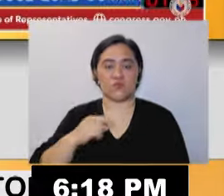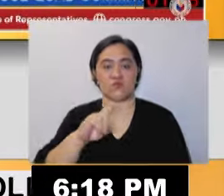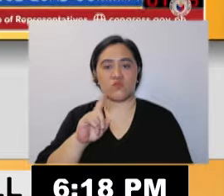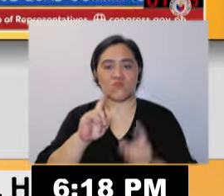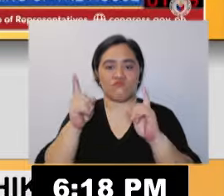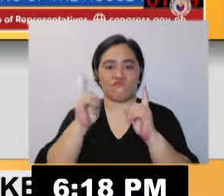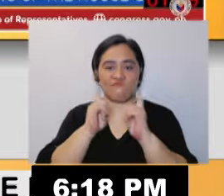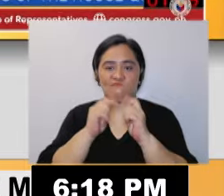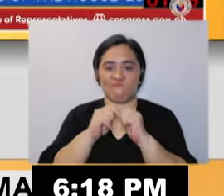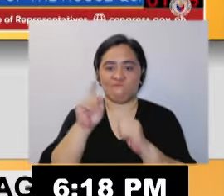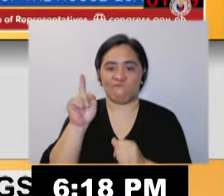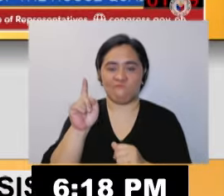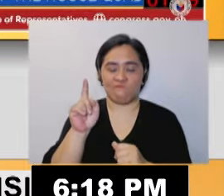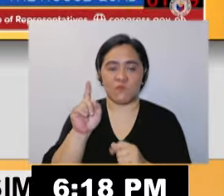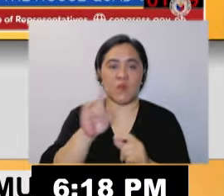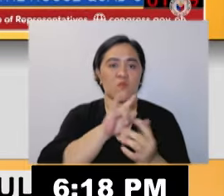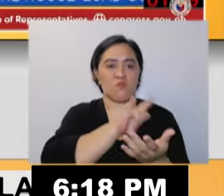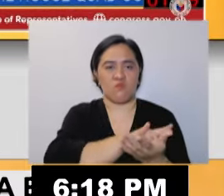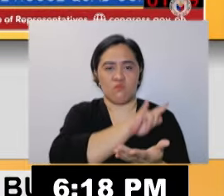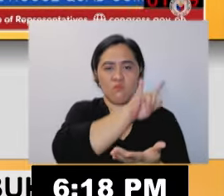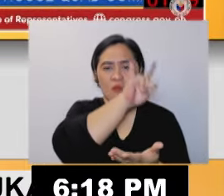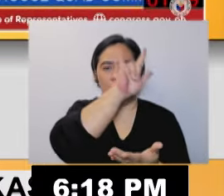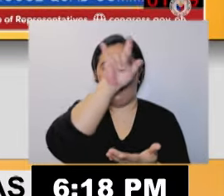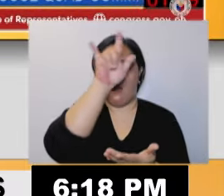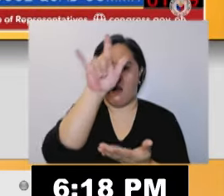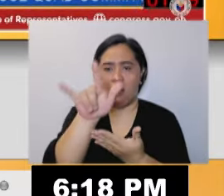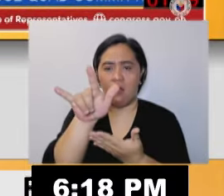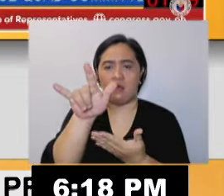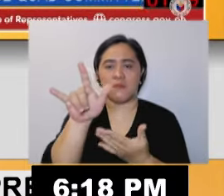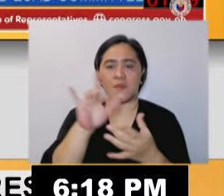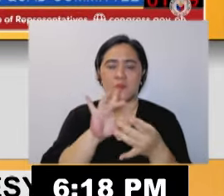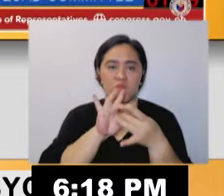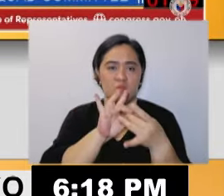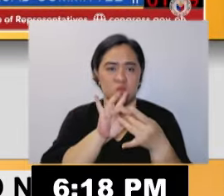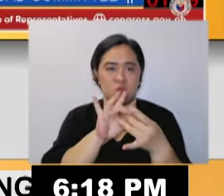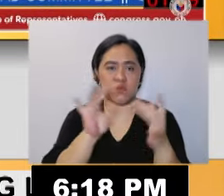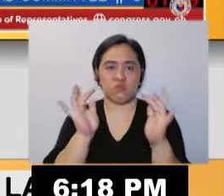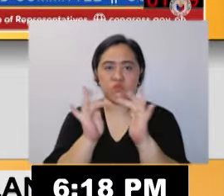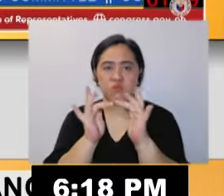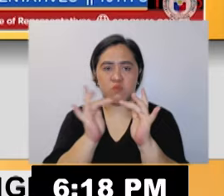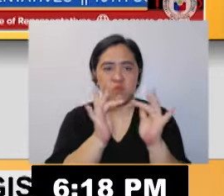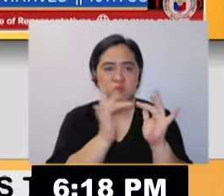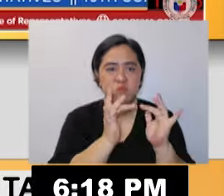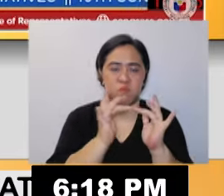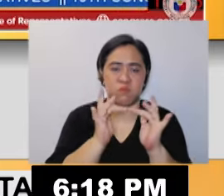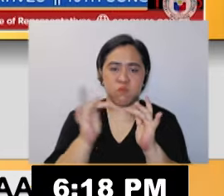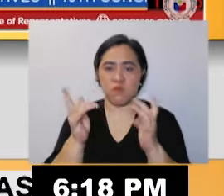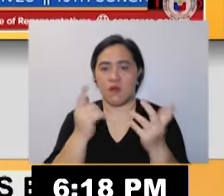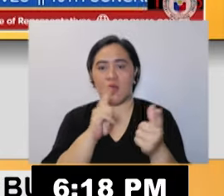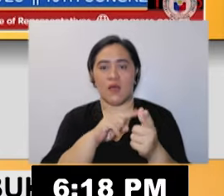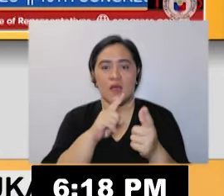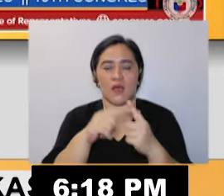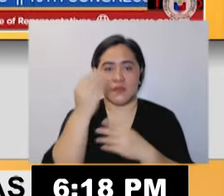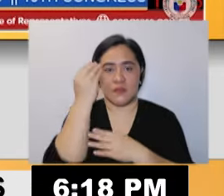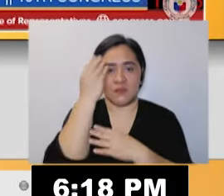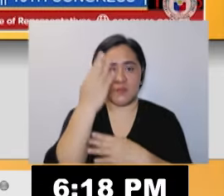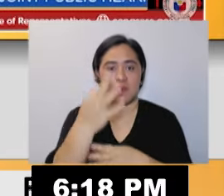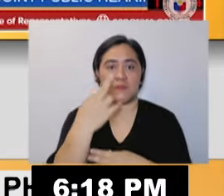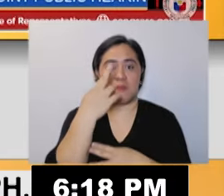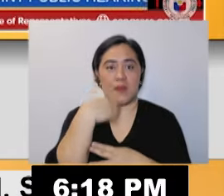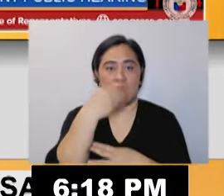In short Pumunta siya doon at nag-in at ah ah kumuha rin read notice pcom